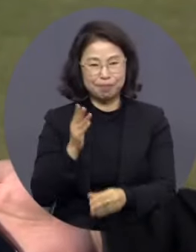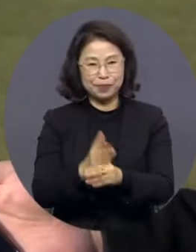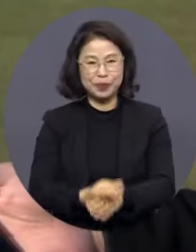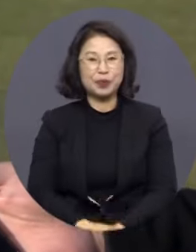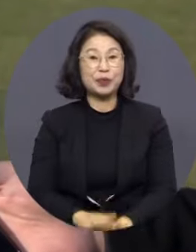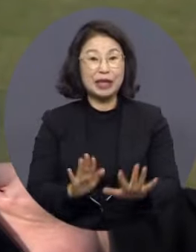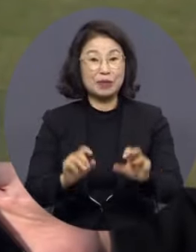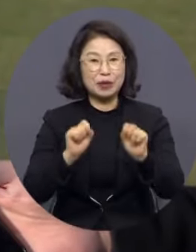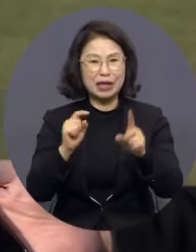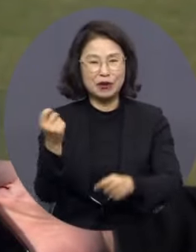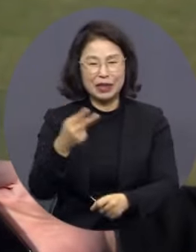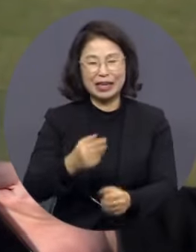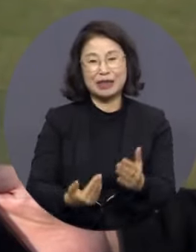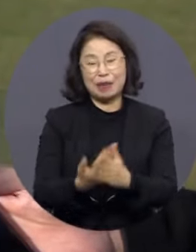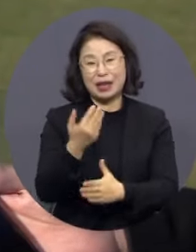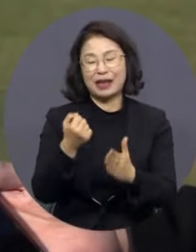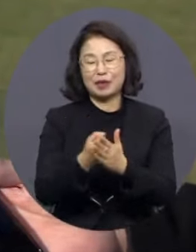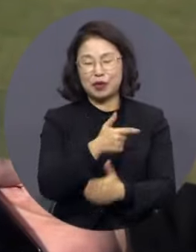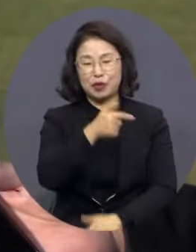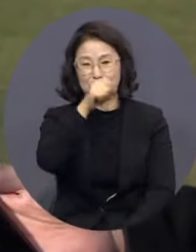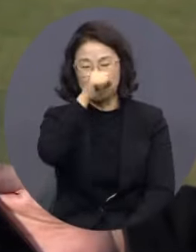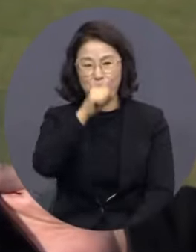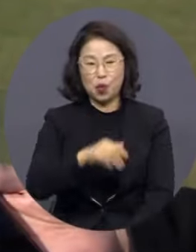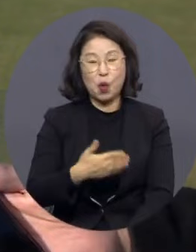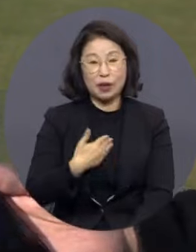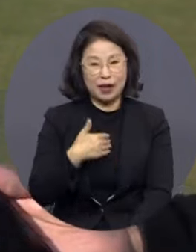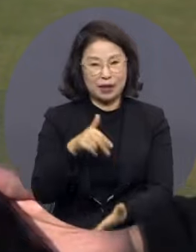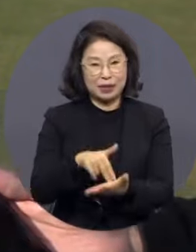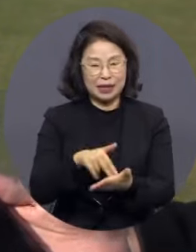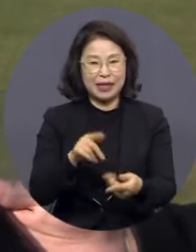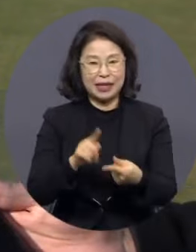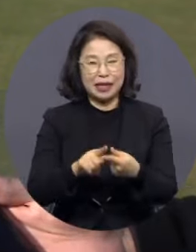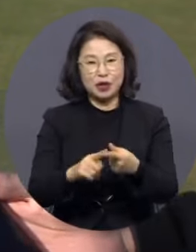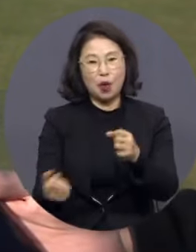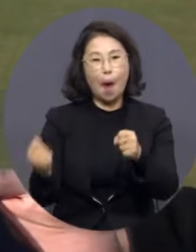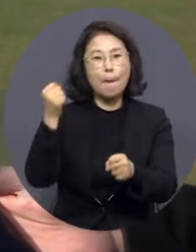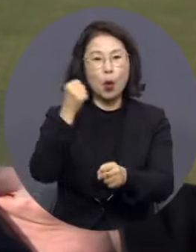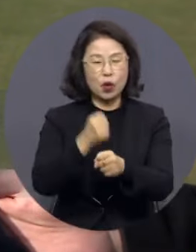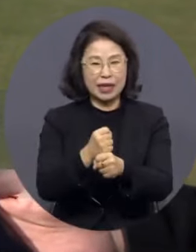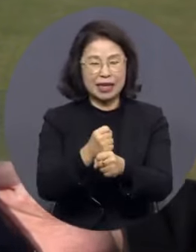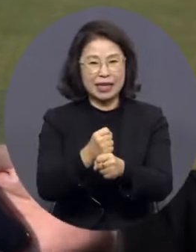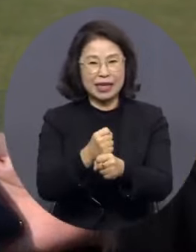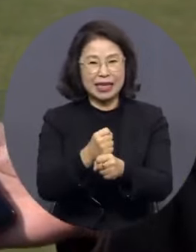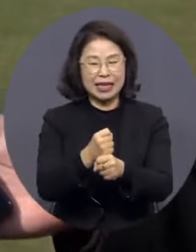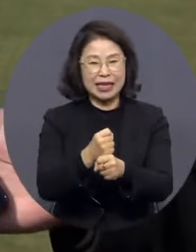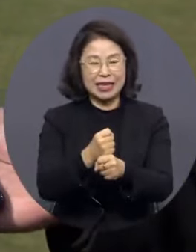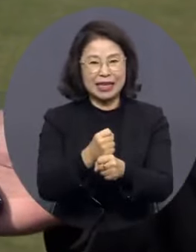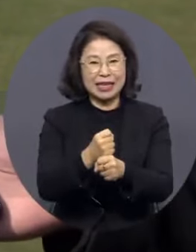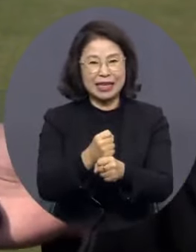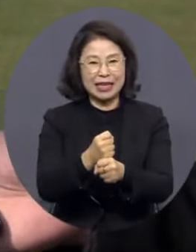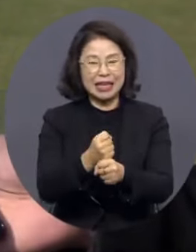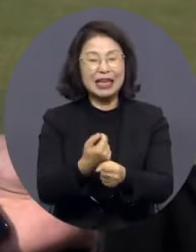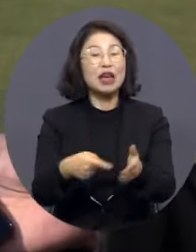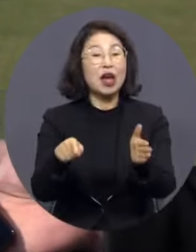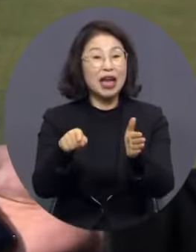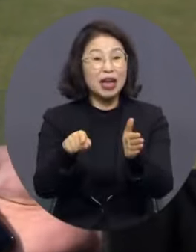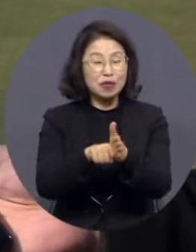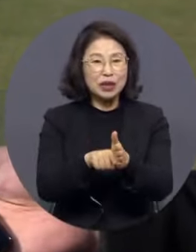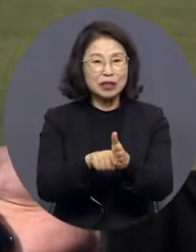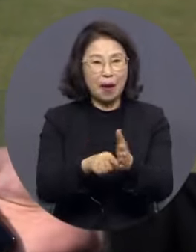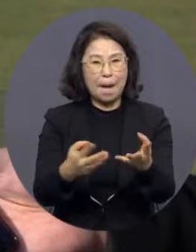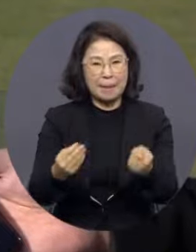다시 기회를 받게 돼서 너무 좋고 또 저 또한 복귀를 좀 많이 품었던 것 같아요. 그래서 올 한 해